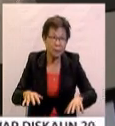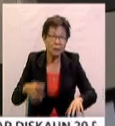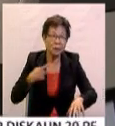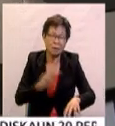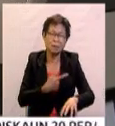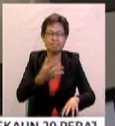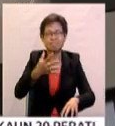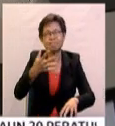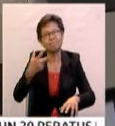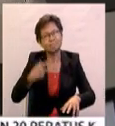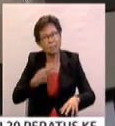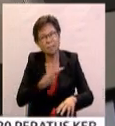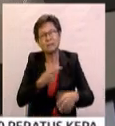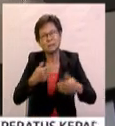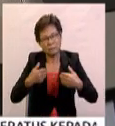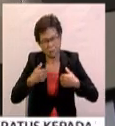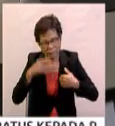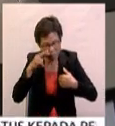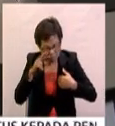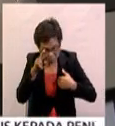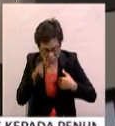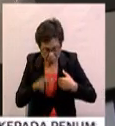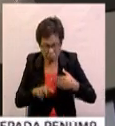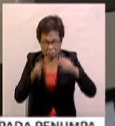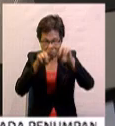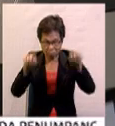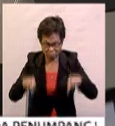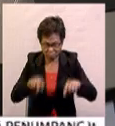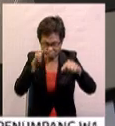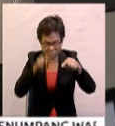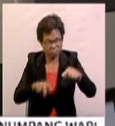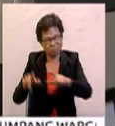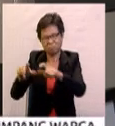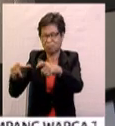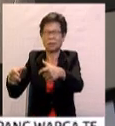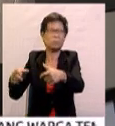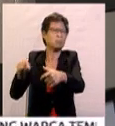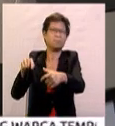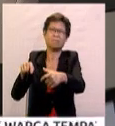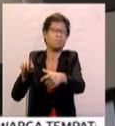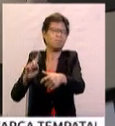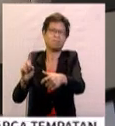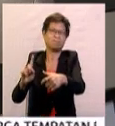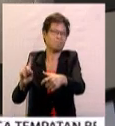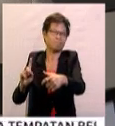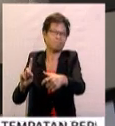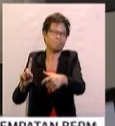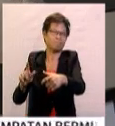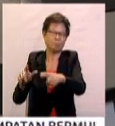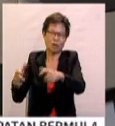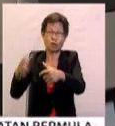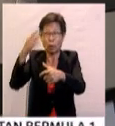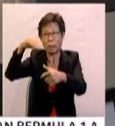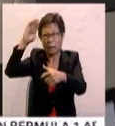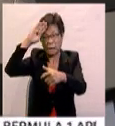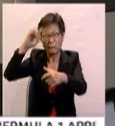kita dapati bahawa kemungkinan pasukan ini tidak akan dapat